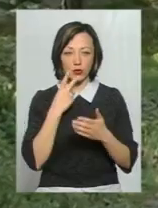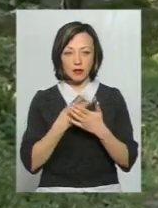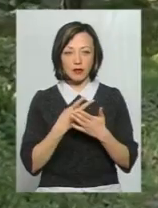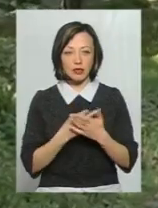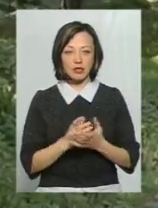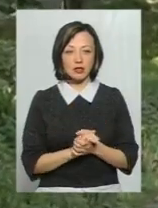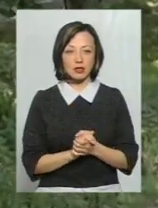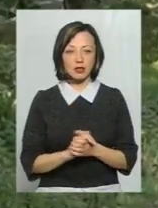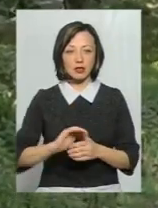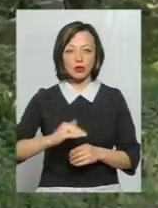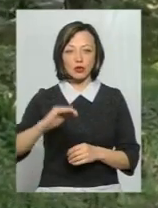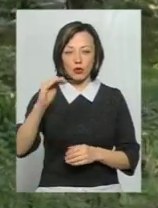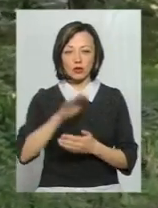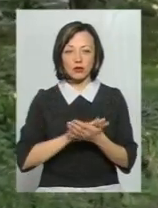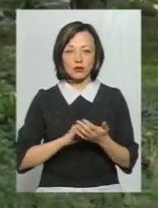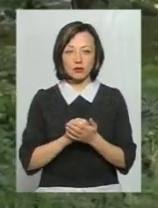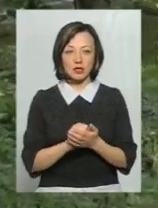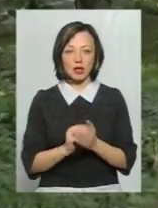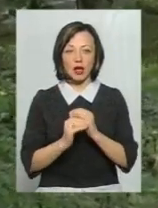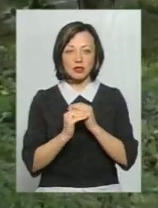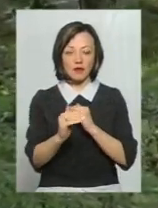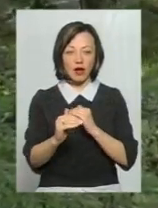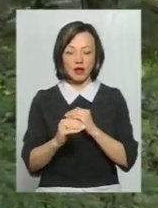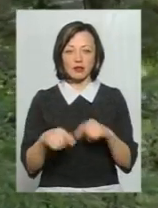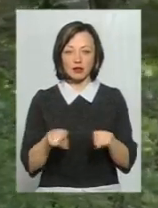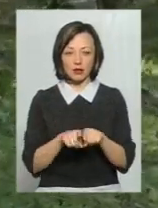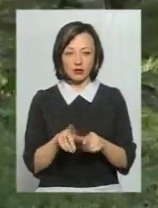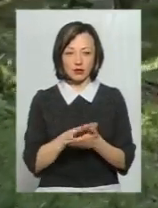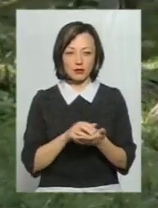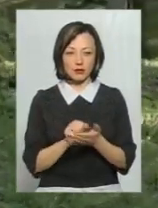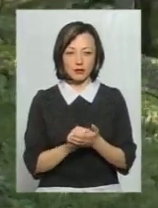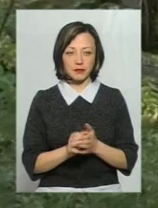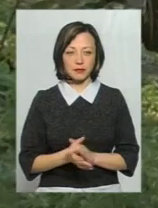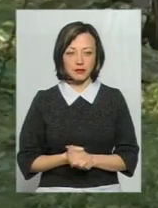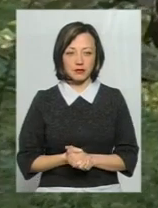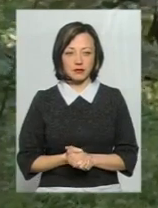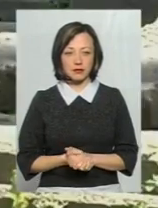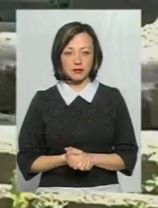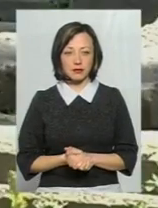подивитись, там і сходи розбиті, і асфальтне покриття. І